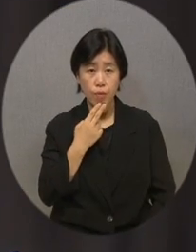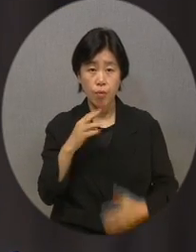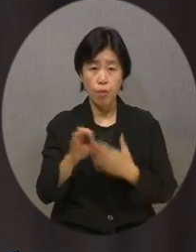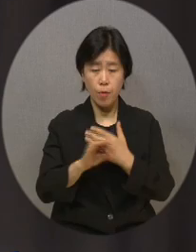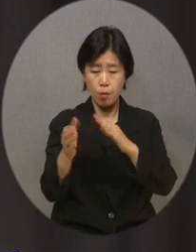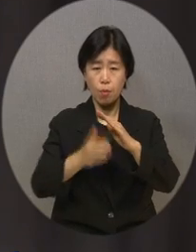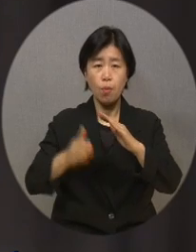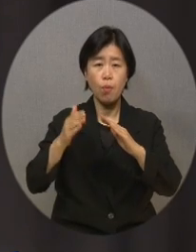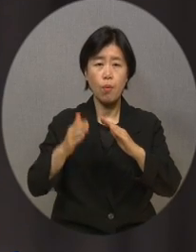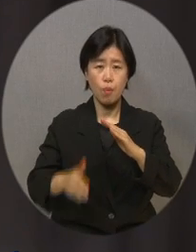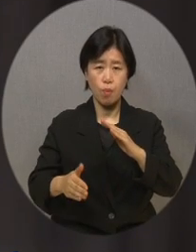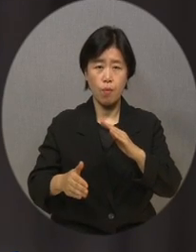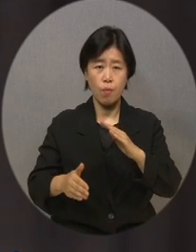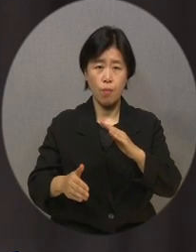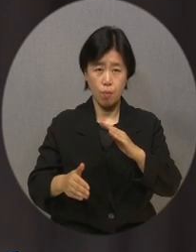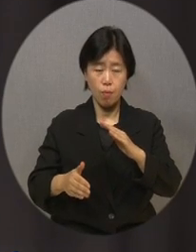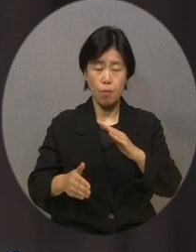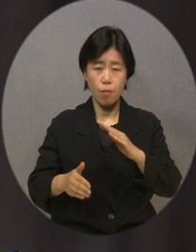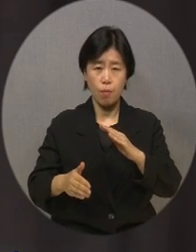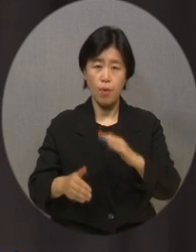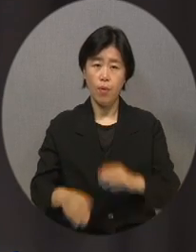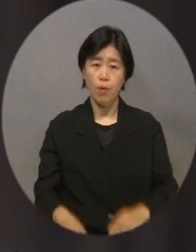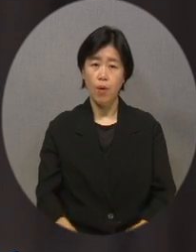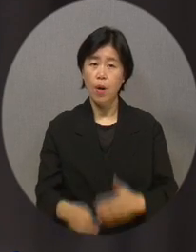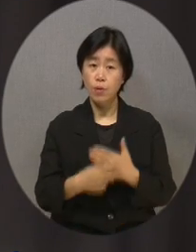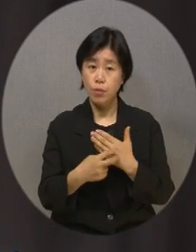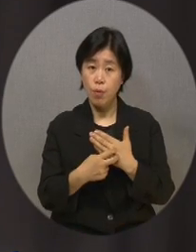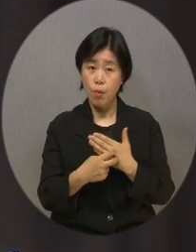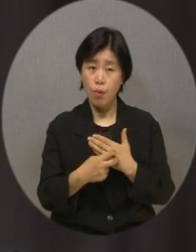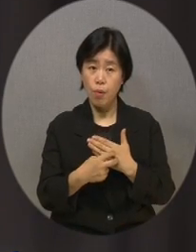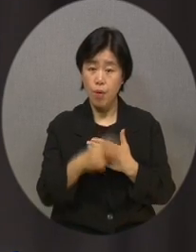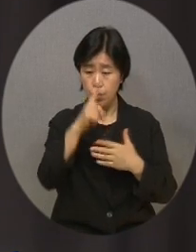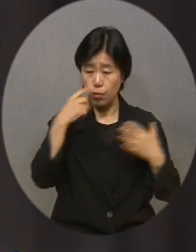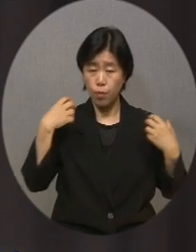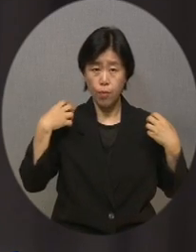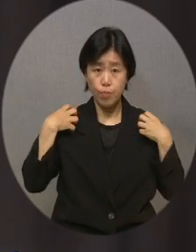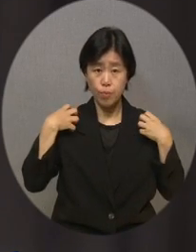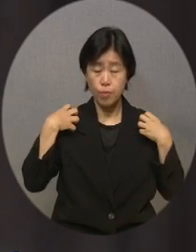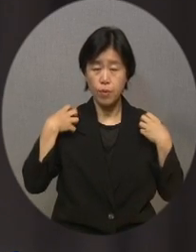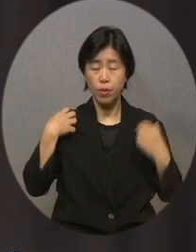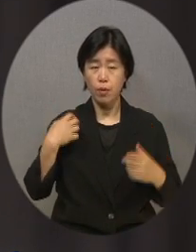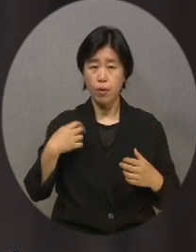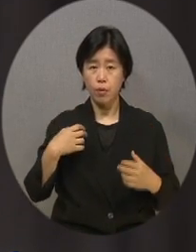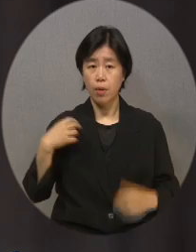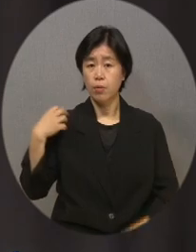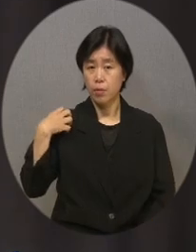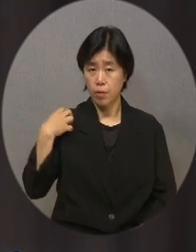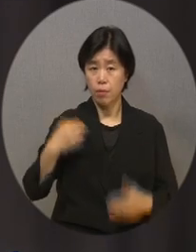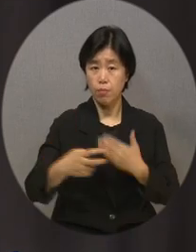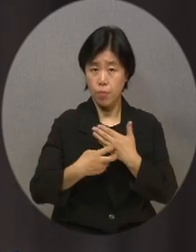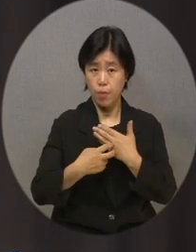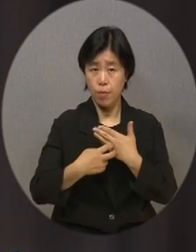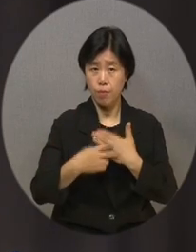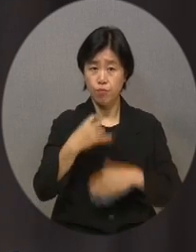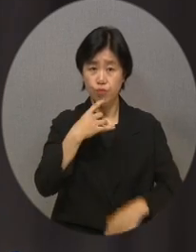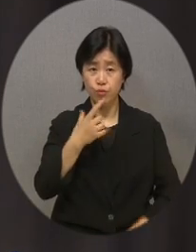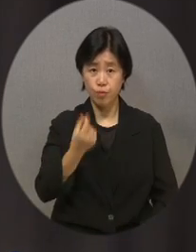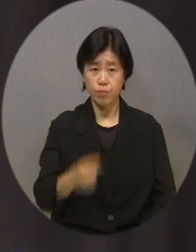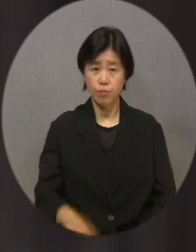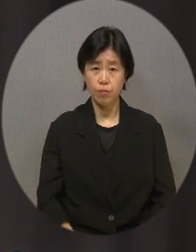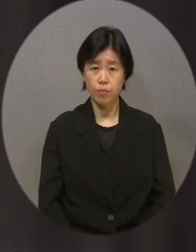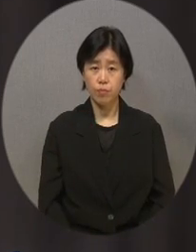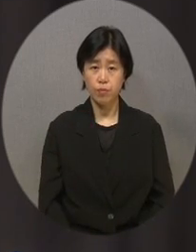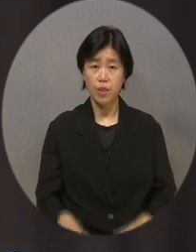네. 이 국가가 책임져야 되는 병원인데요. 사실 그러지 않습니다. 지금 상황은 우리나라의 이